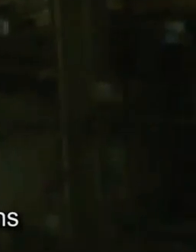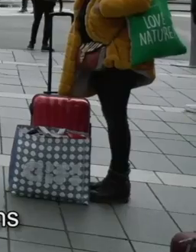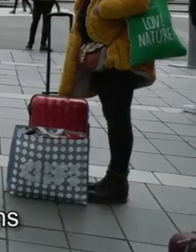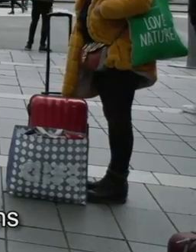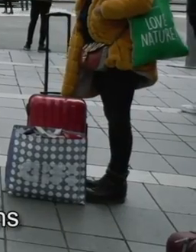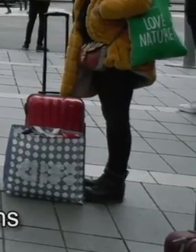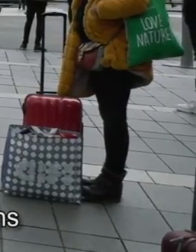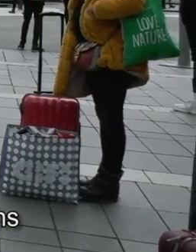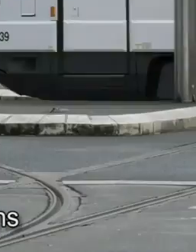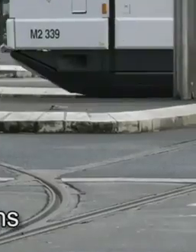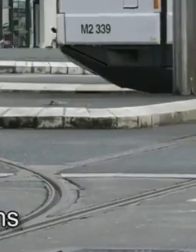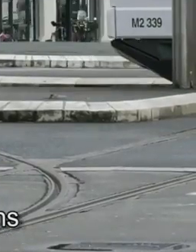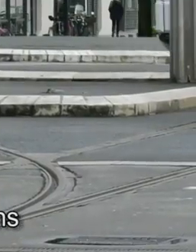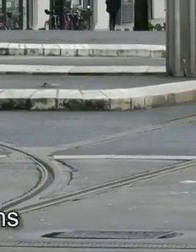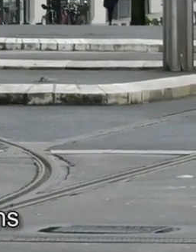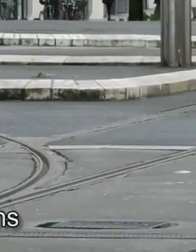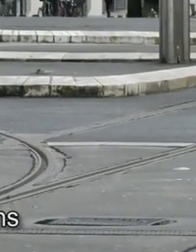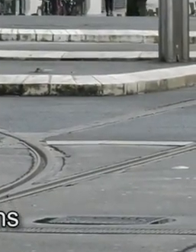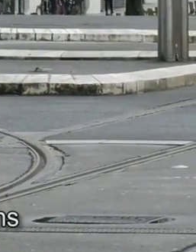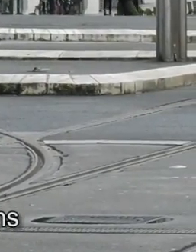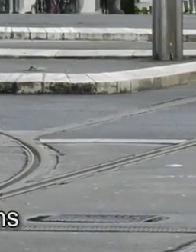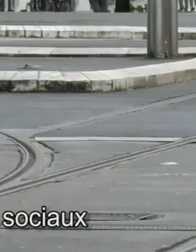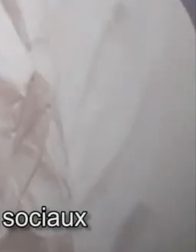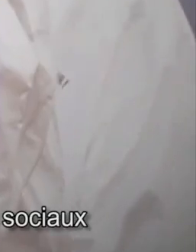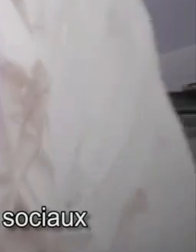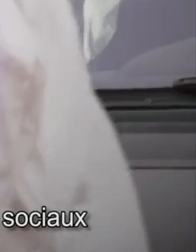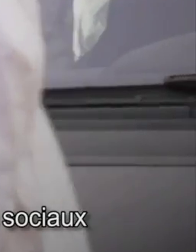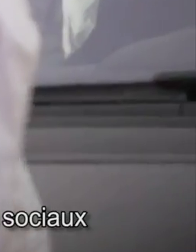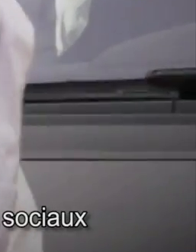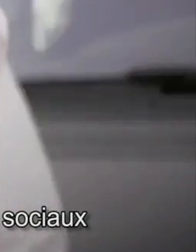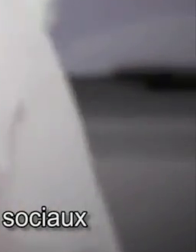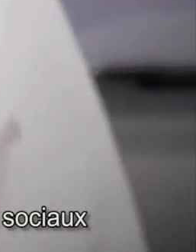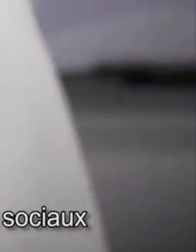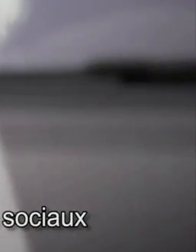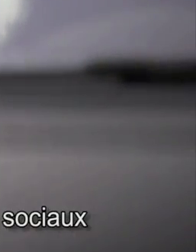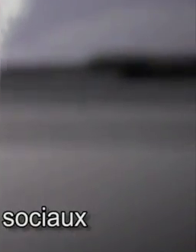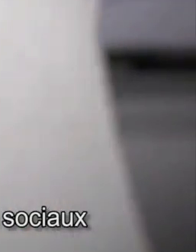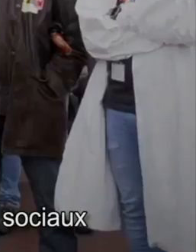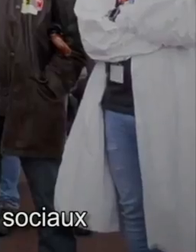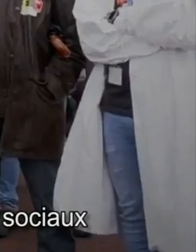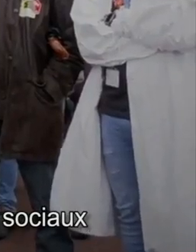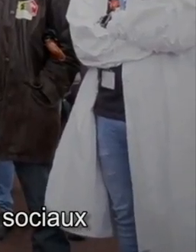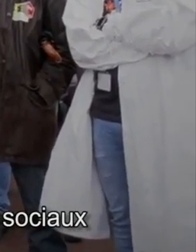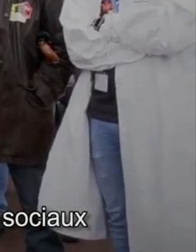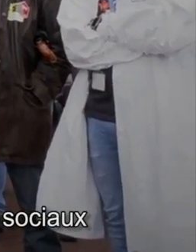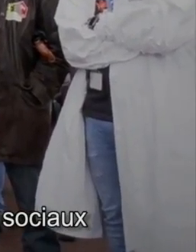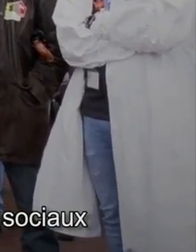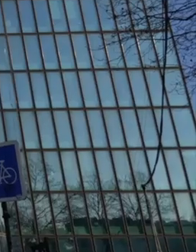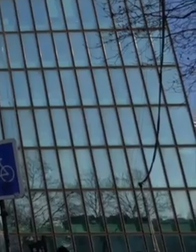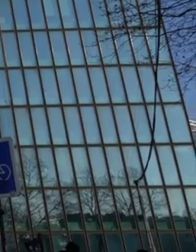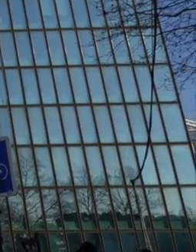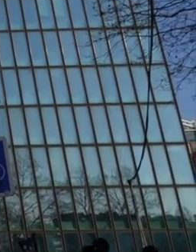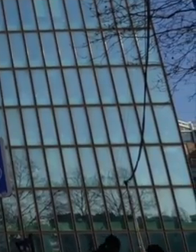de production pour répondre aux besoins des populations et au respect de l'environnement. Contrôler les aides publiques et les conditionner à des critères sociaux de haut